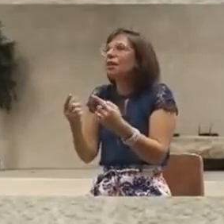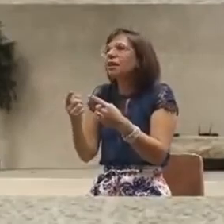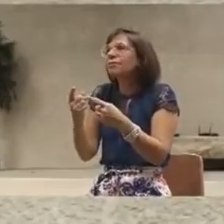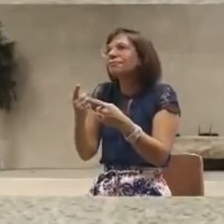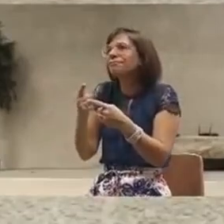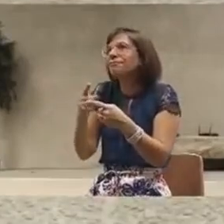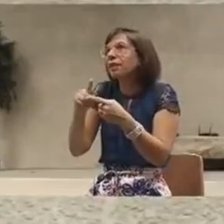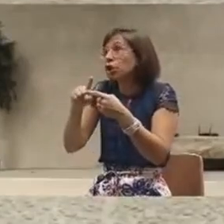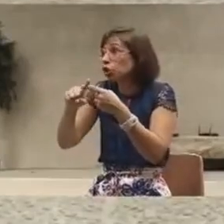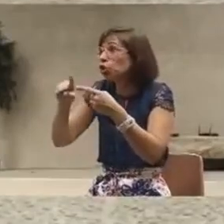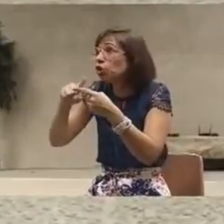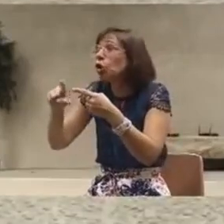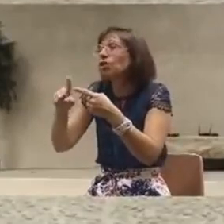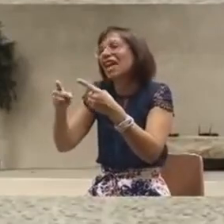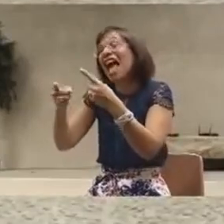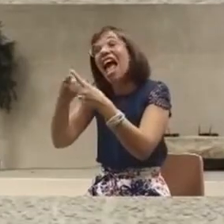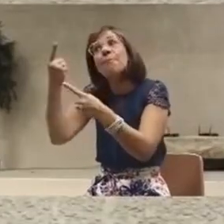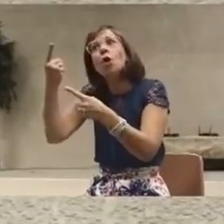diable.